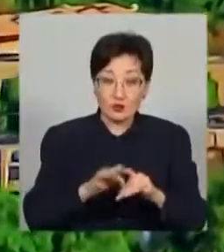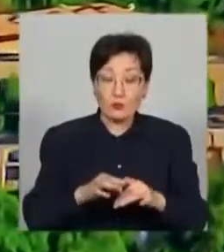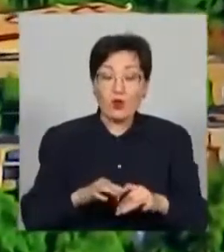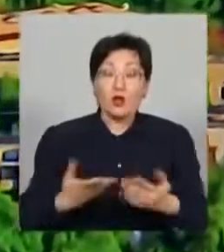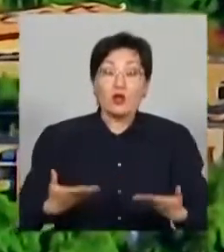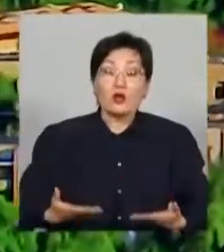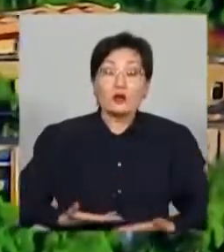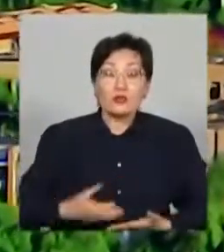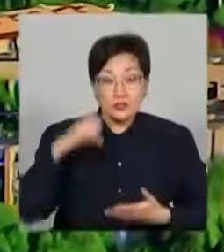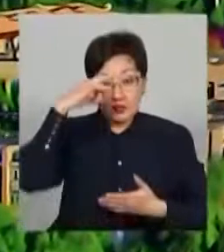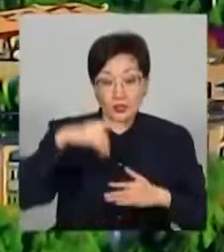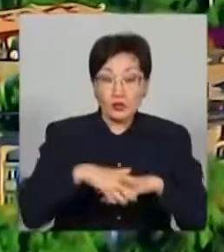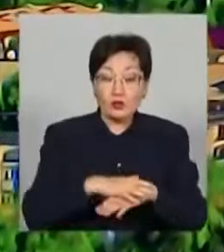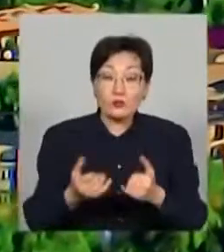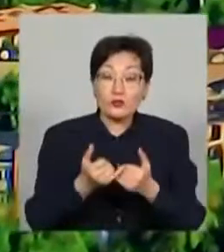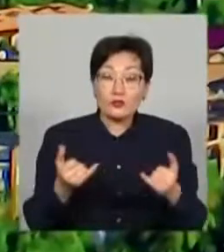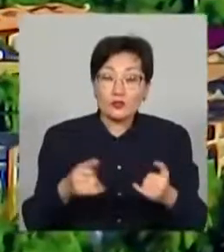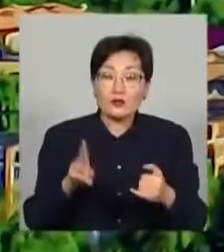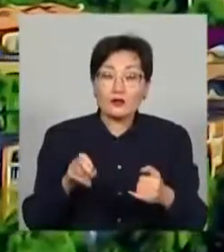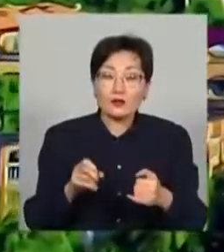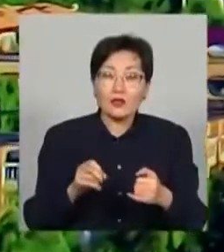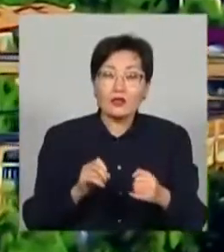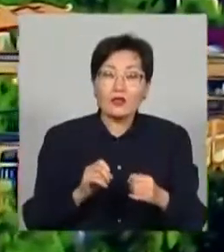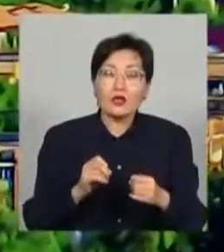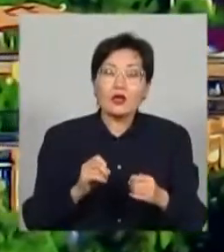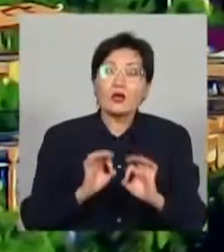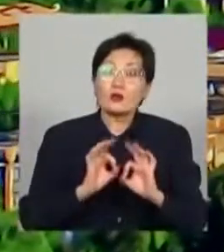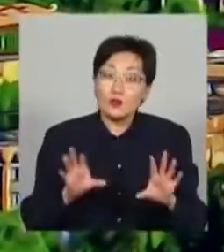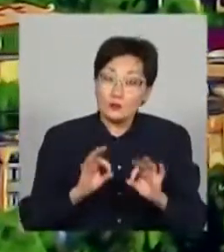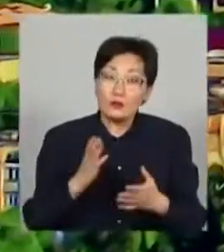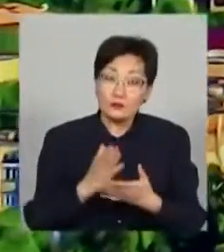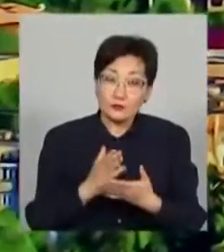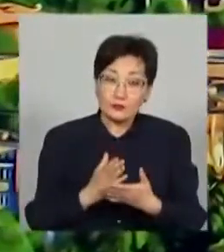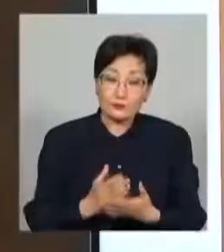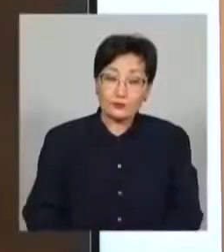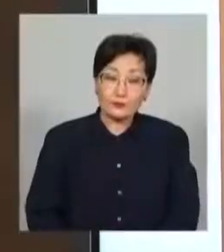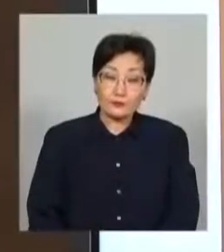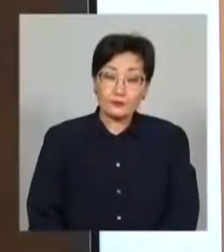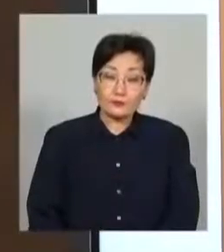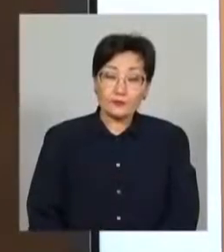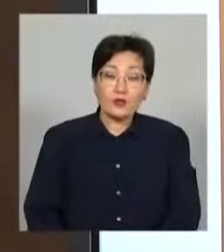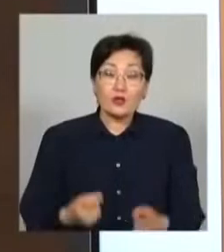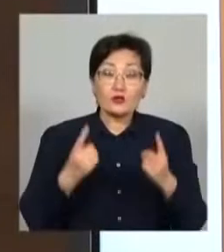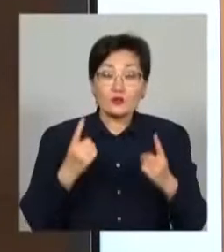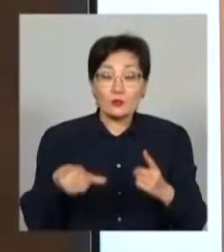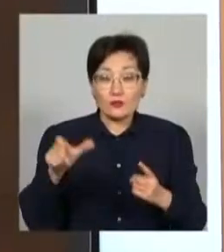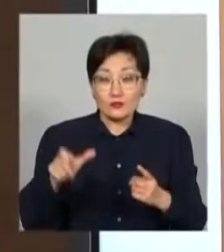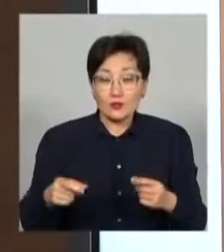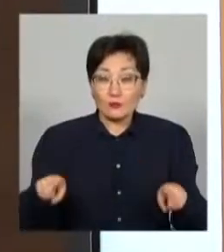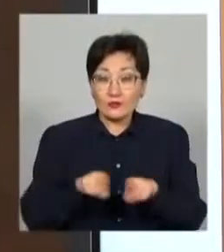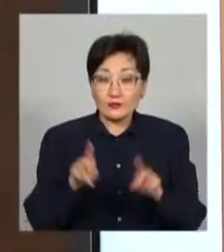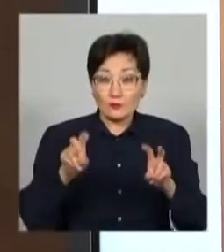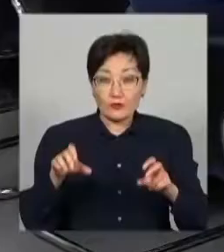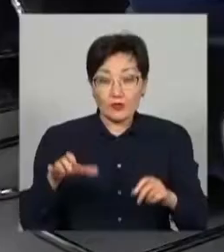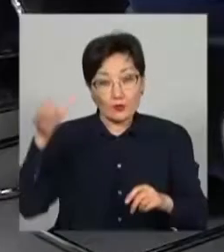Ғұмырын қазақ үшін сарп еткен азаматтар қалай дәріптеліп жатыр? Тілші бейне материалында. Ұлыларын дестігі. Осылай аталған